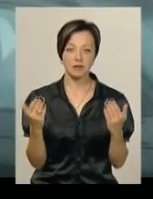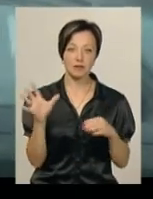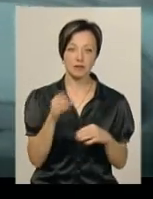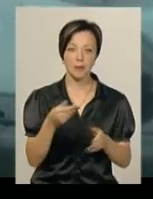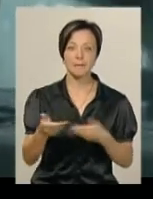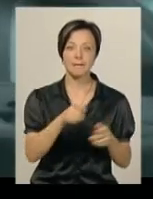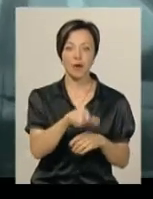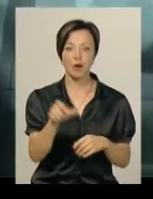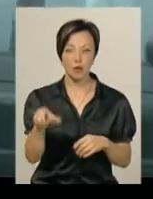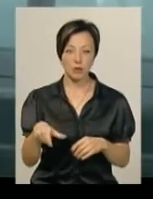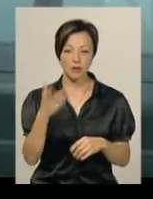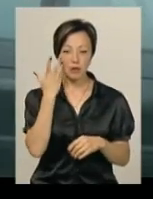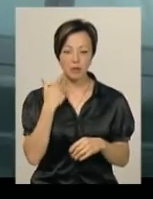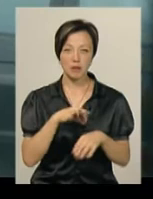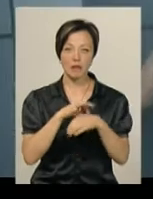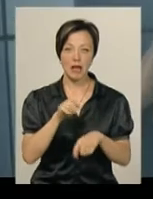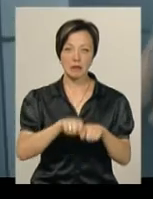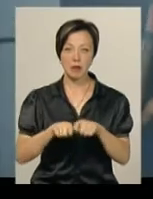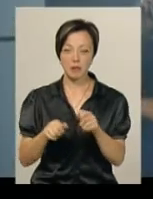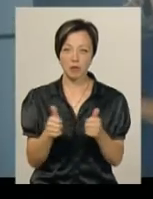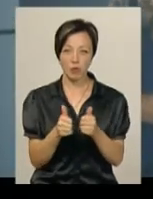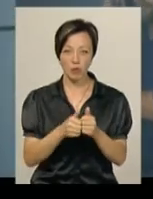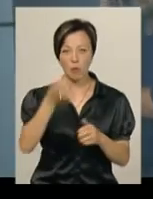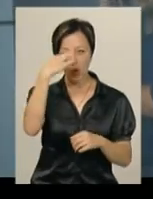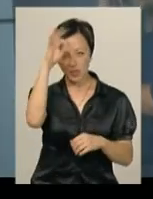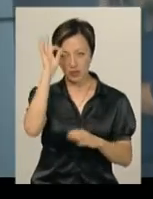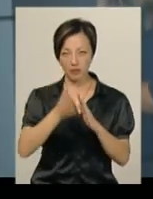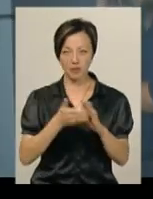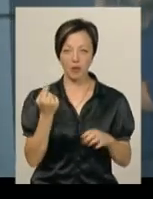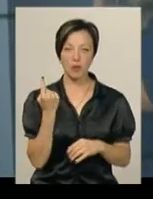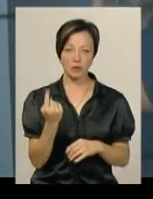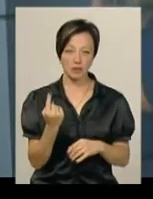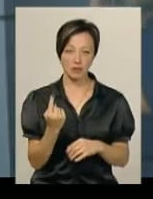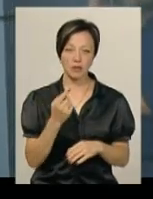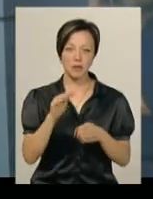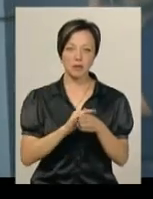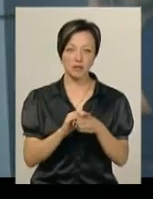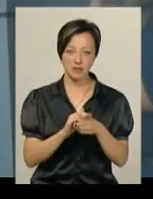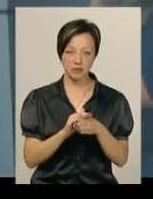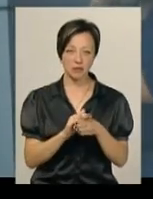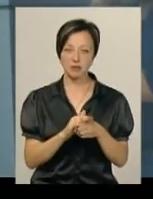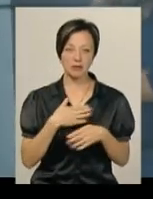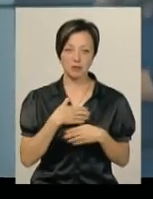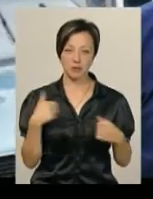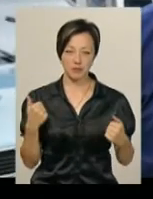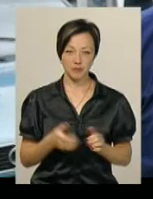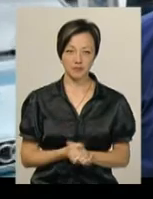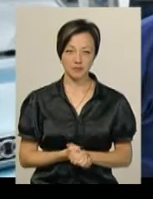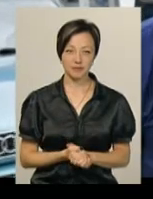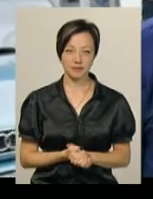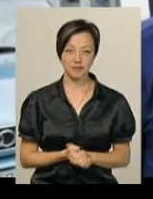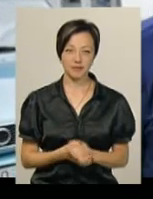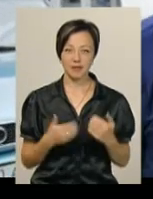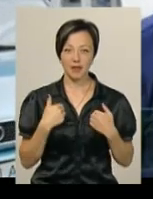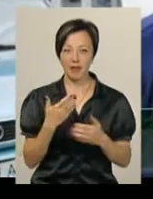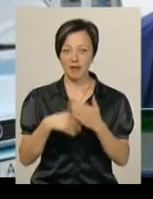перехожих, які на момент проведення експерименту були поряд, поліцейських викликав один. Свого прізвища чоловік назвати не захотів. Я вийшов